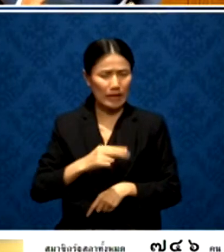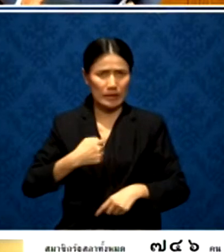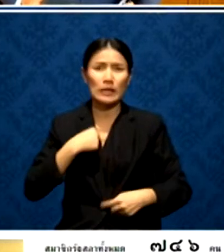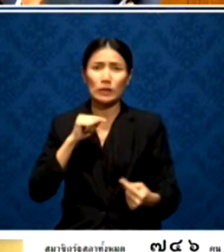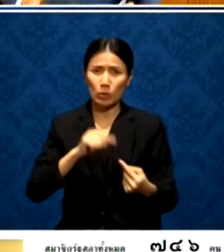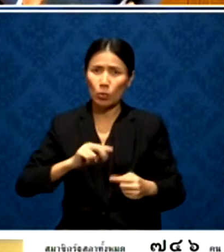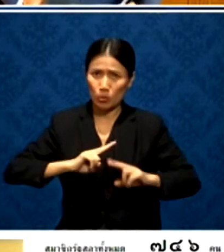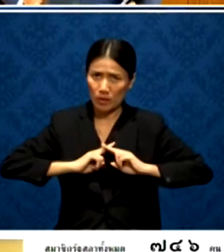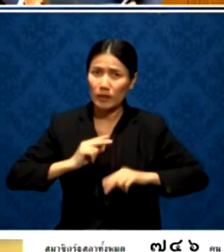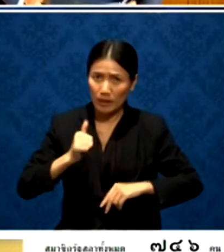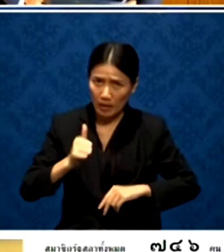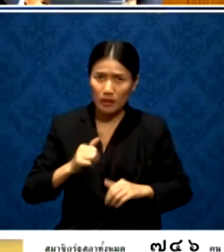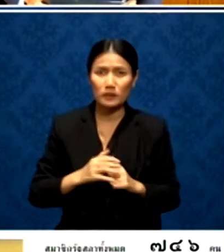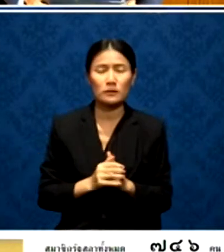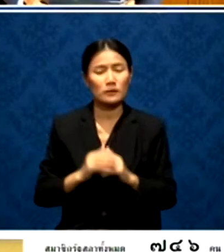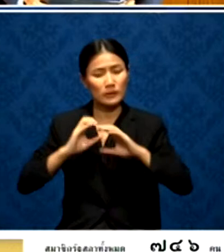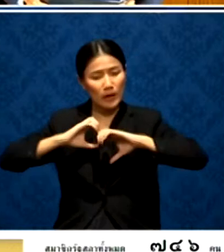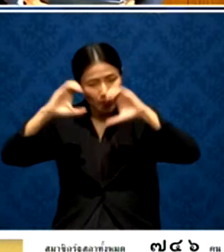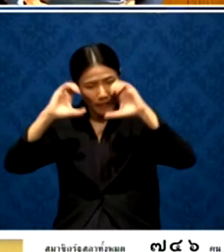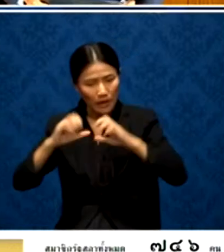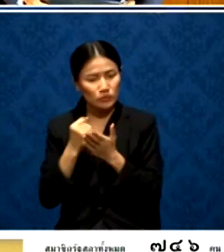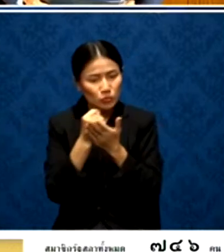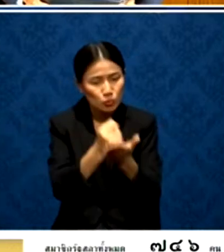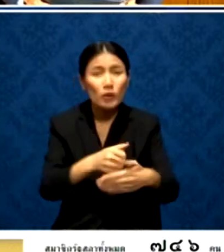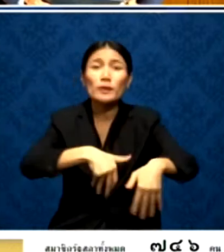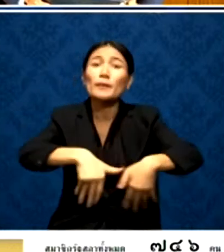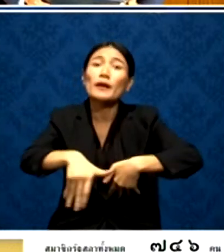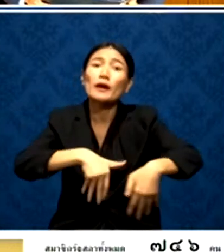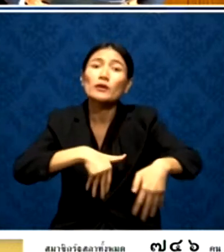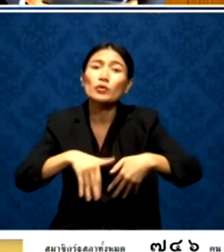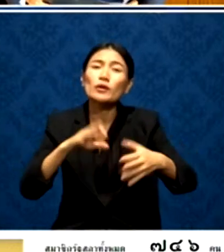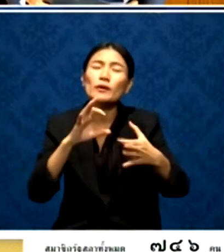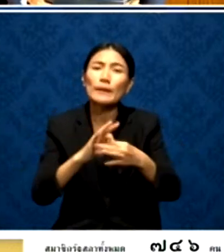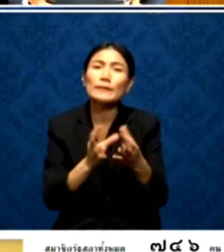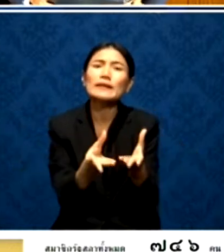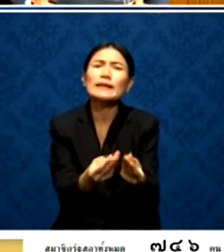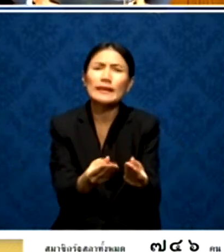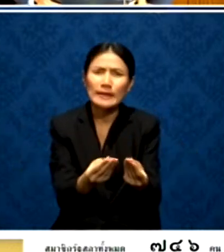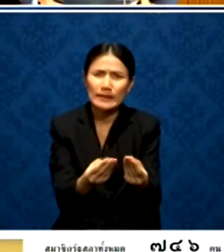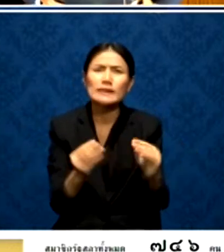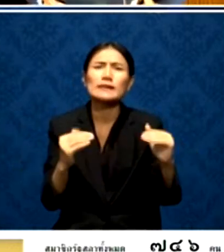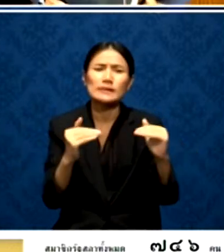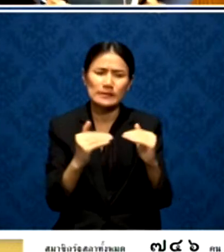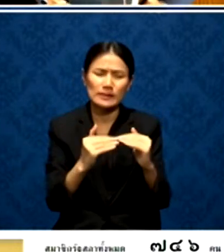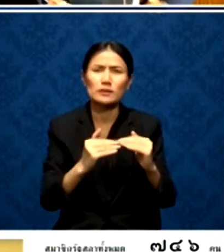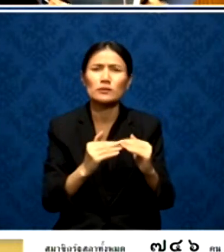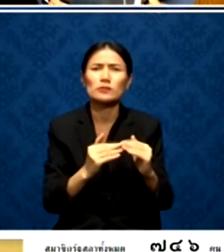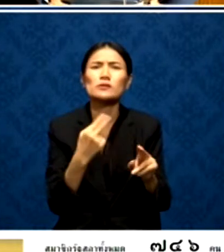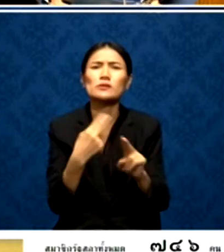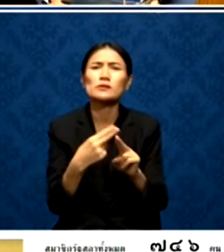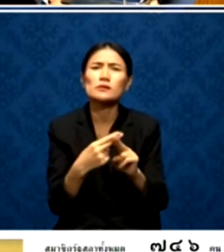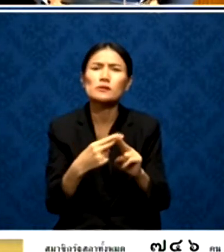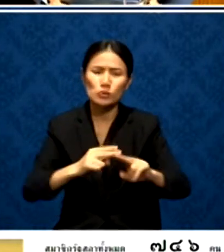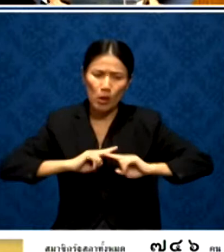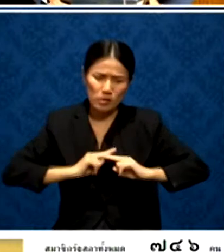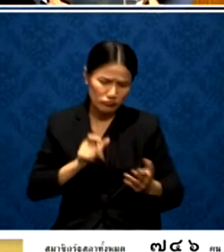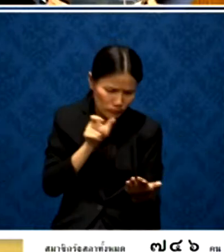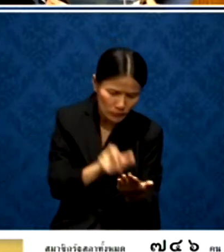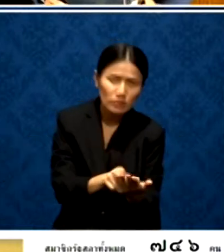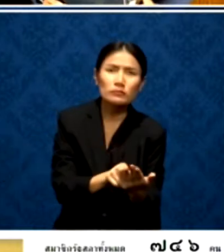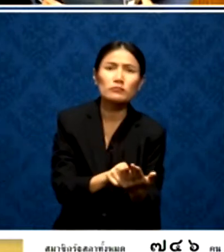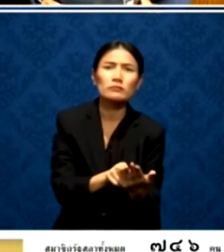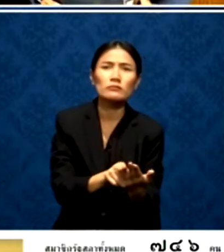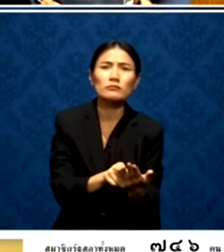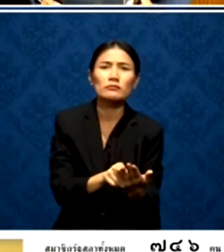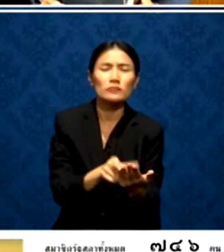โดยรัฐบาลจะเร่งดำเนินการให้ประชาชนมีสิทธิ์ในที่ดินมีชีวิตที่มั่นคงพิจารณาเอกสารสิทธิ์การใช้ประโย